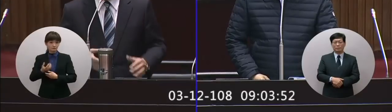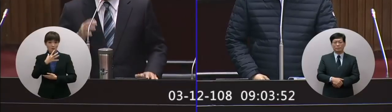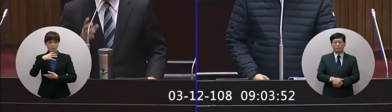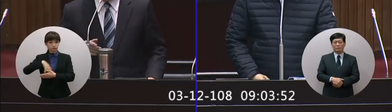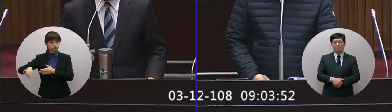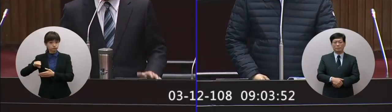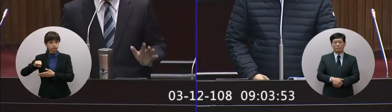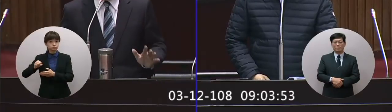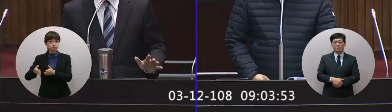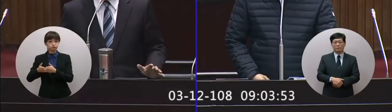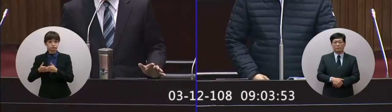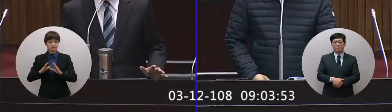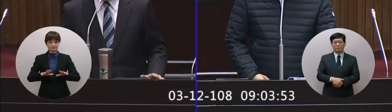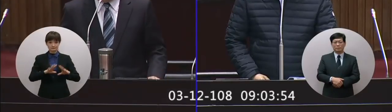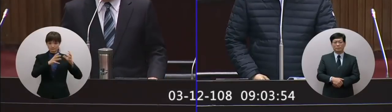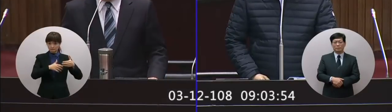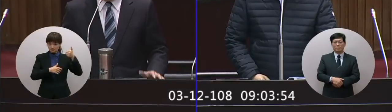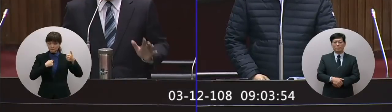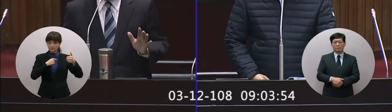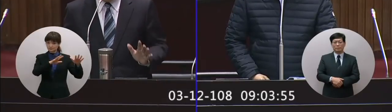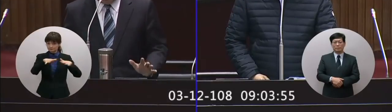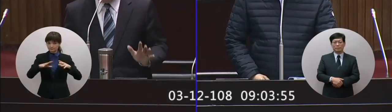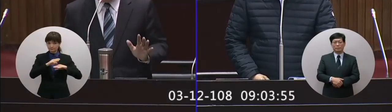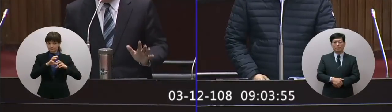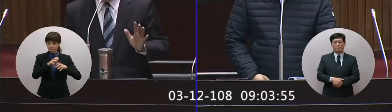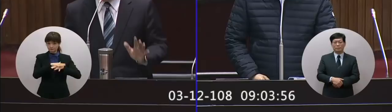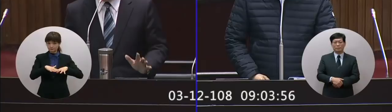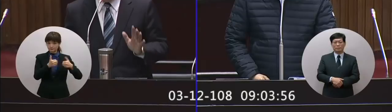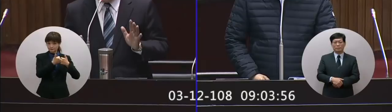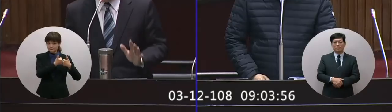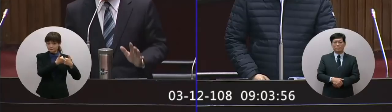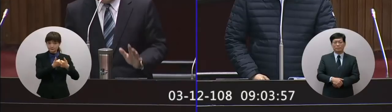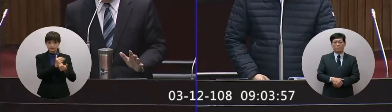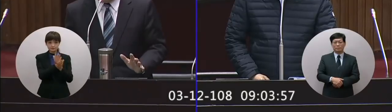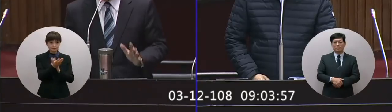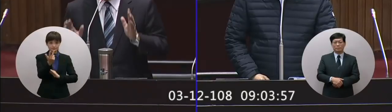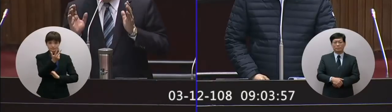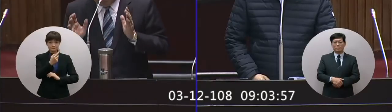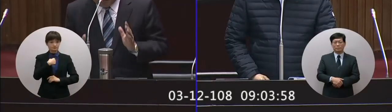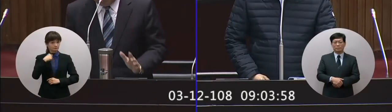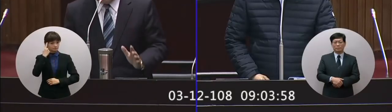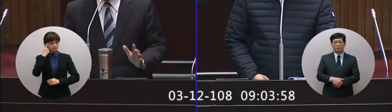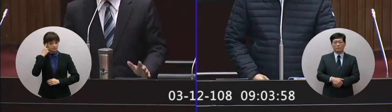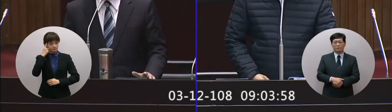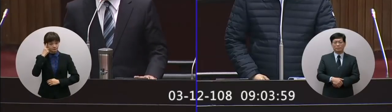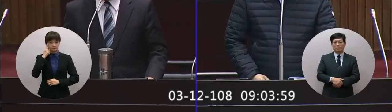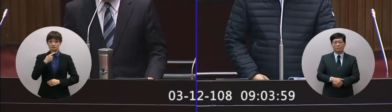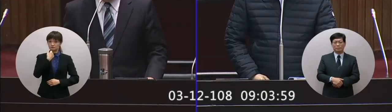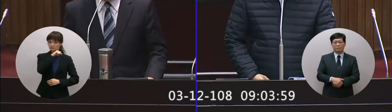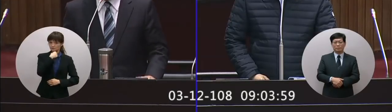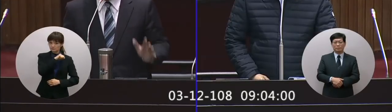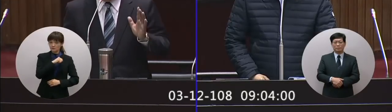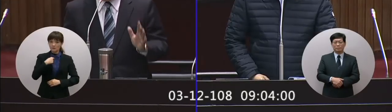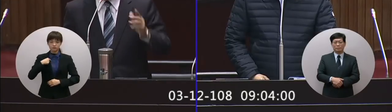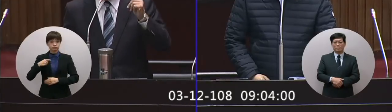国安会议，从7个面向要提出来种种不愿意台湾被中国